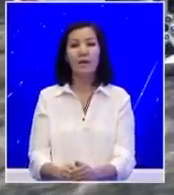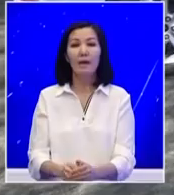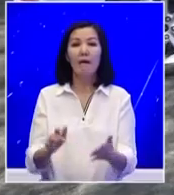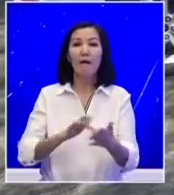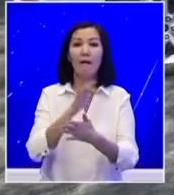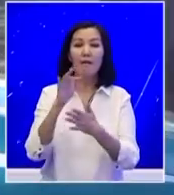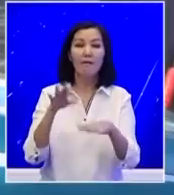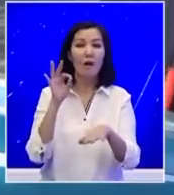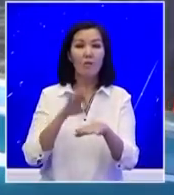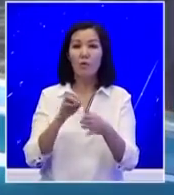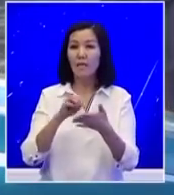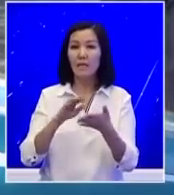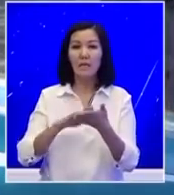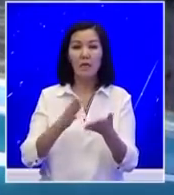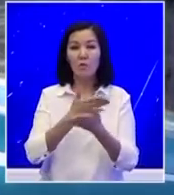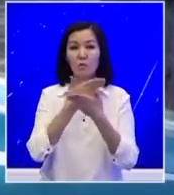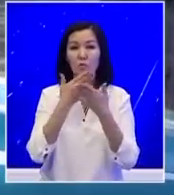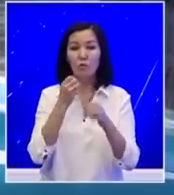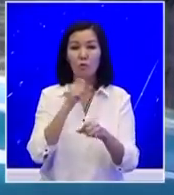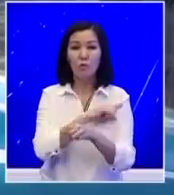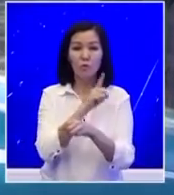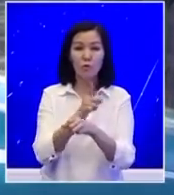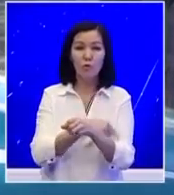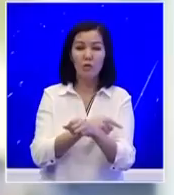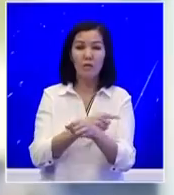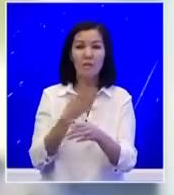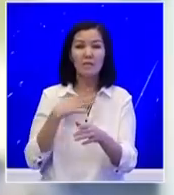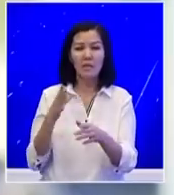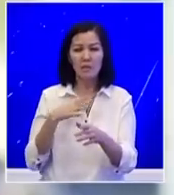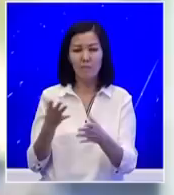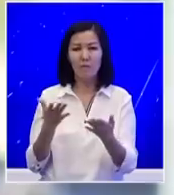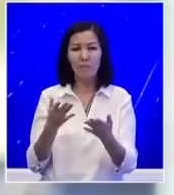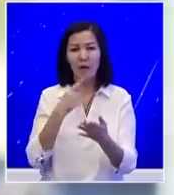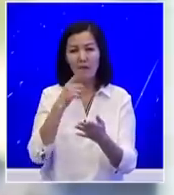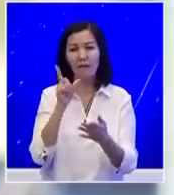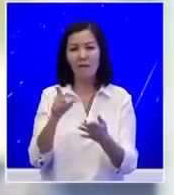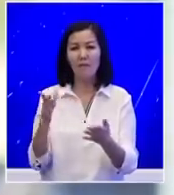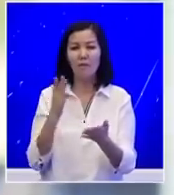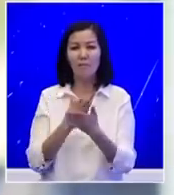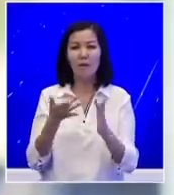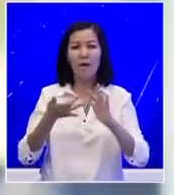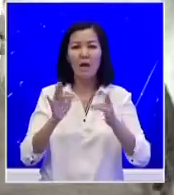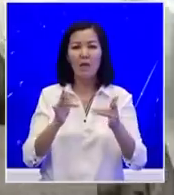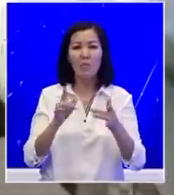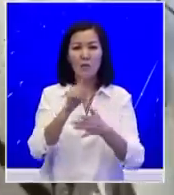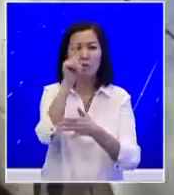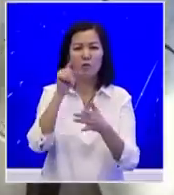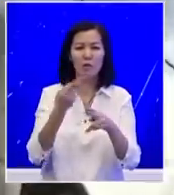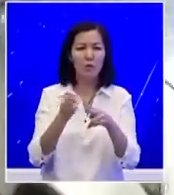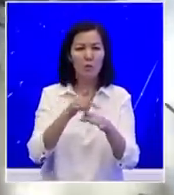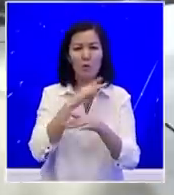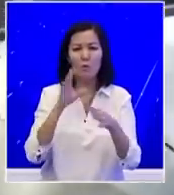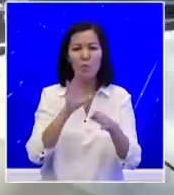қалада қауіпті індет тіркелмеді. Күшейтілген режимнің не қажеті бар дейтіндер де көп. Қала әкімдігінің әлеуметтік желісіне де осы сауалдар